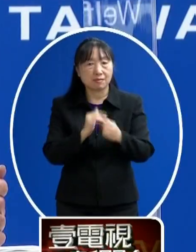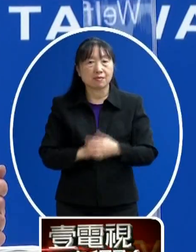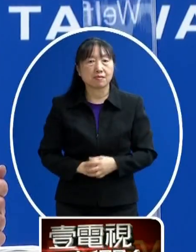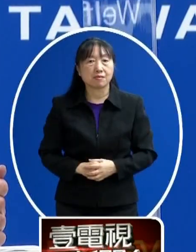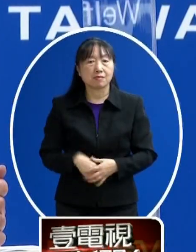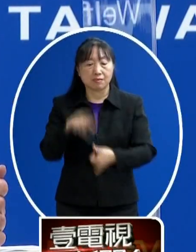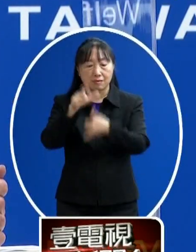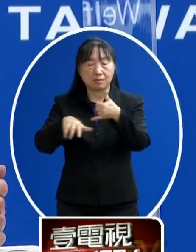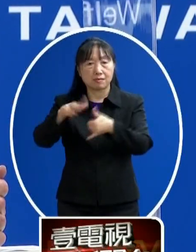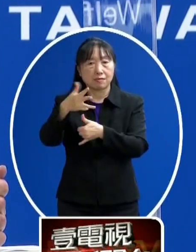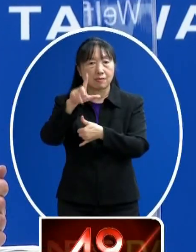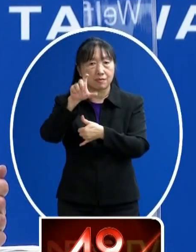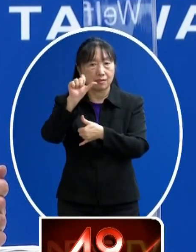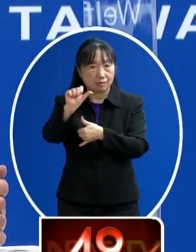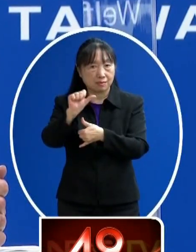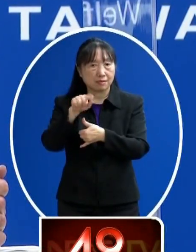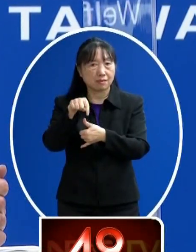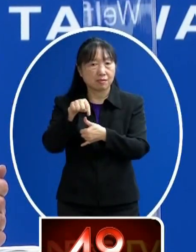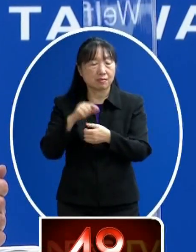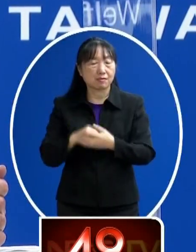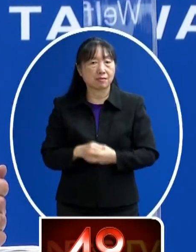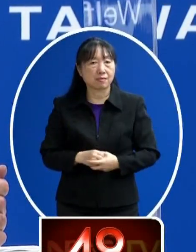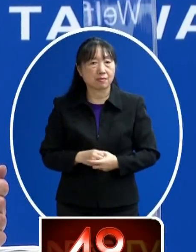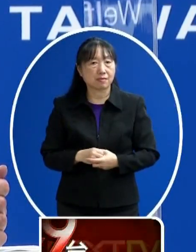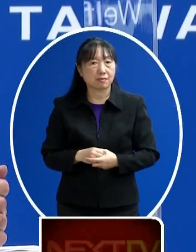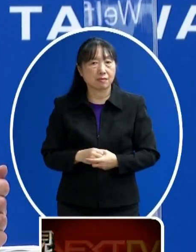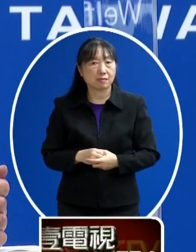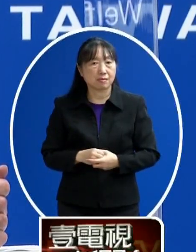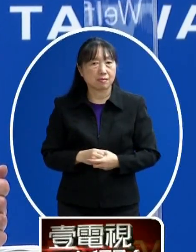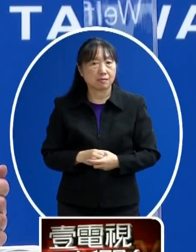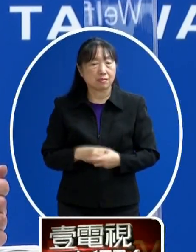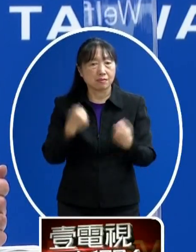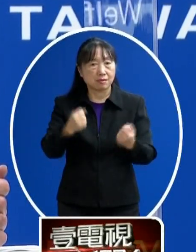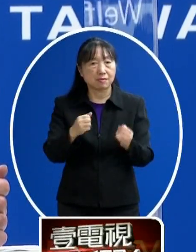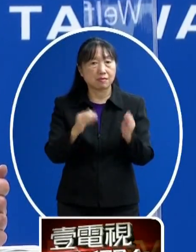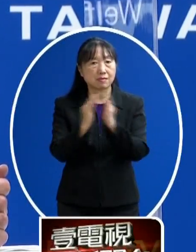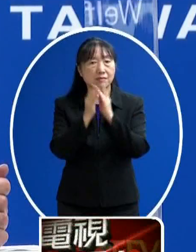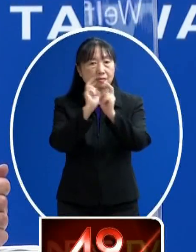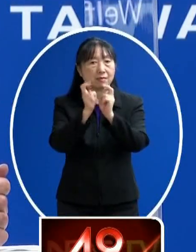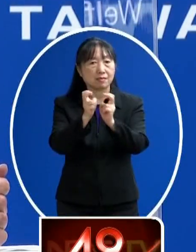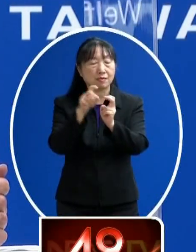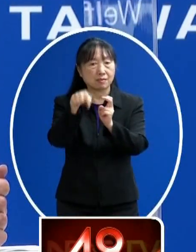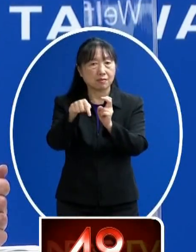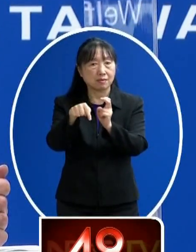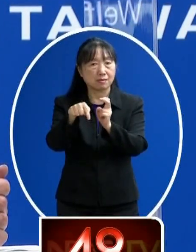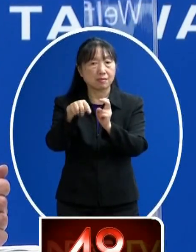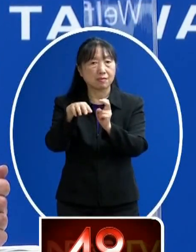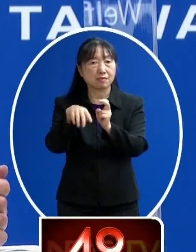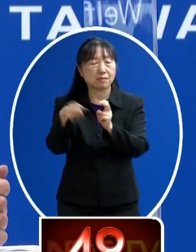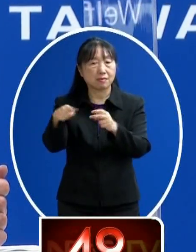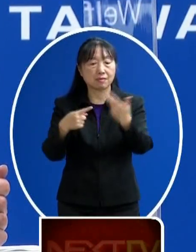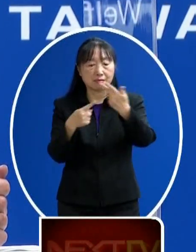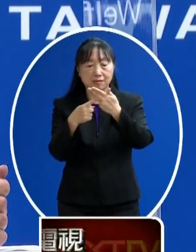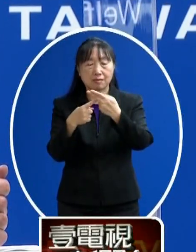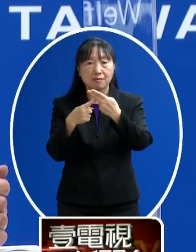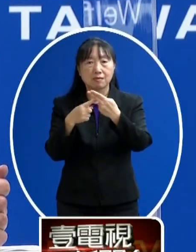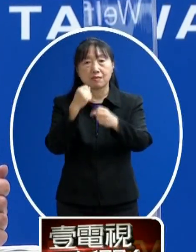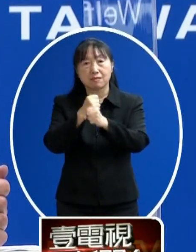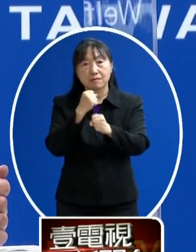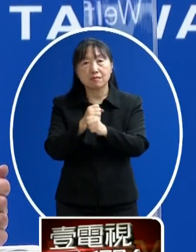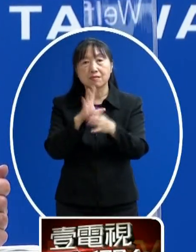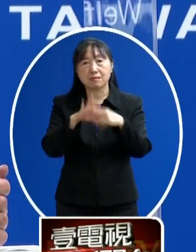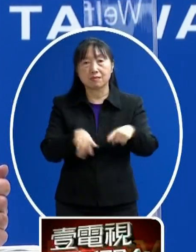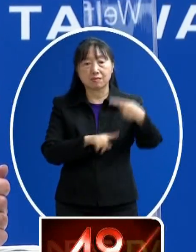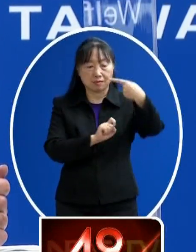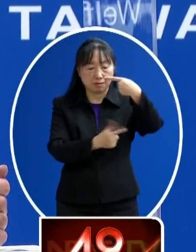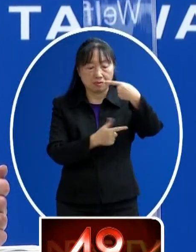按865他在陶杰 A7 店的摩斯汉堡店上班，所以